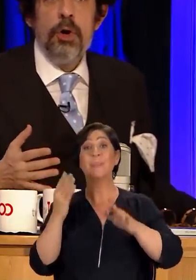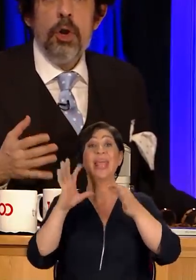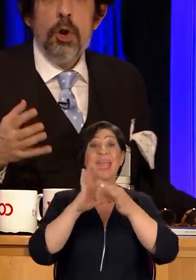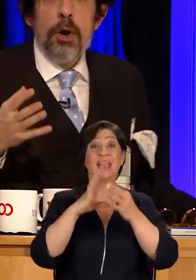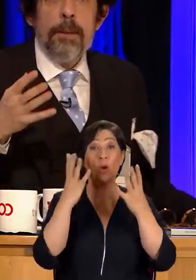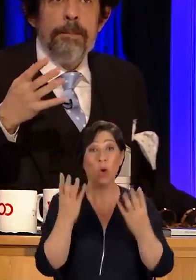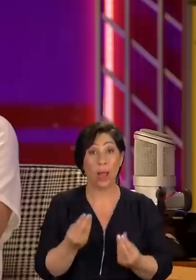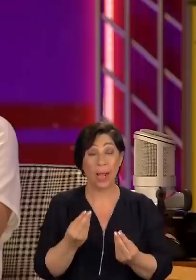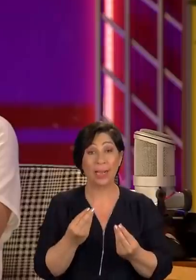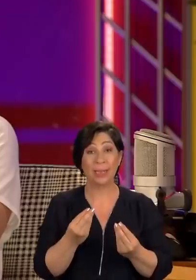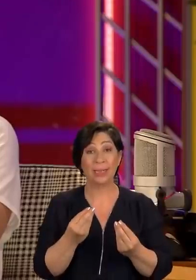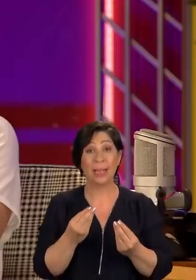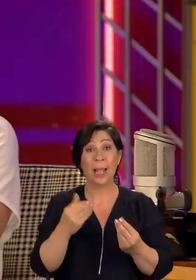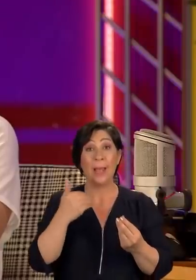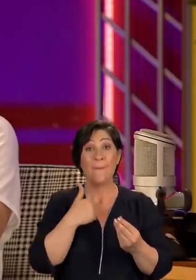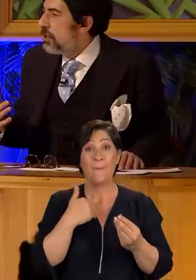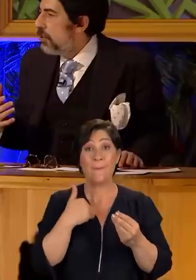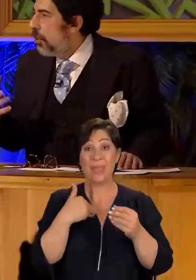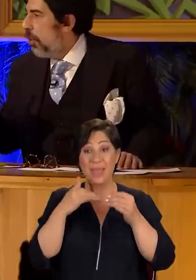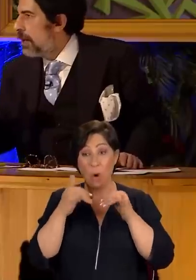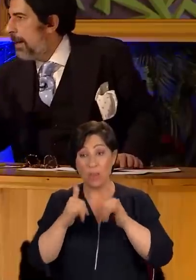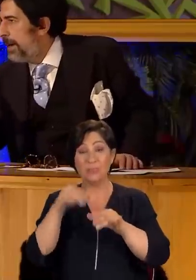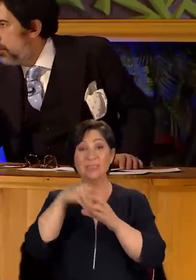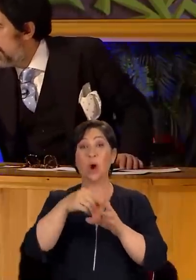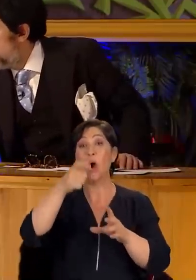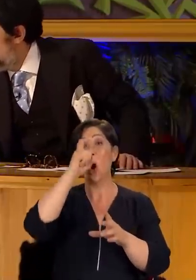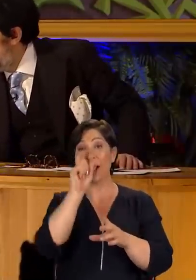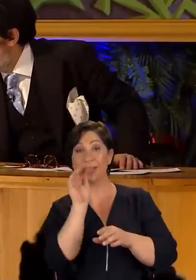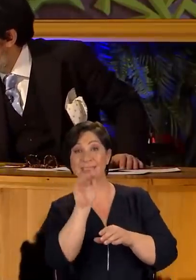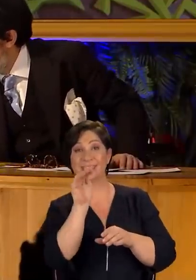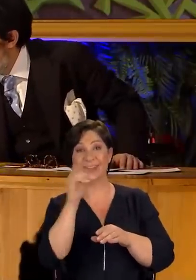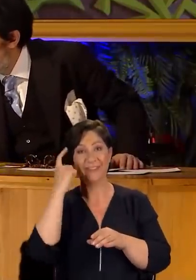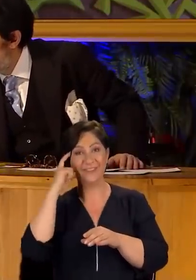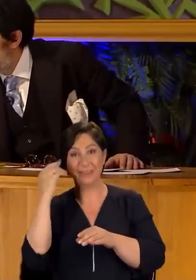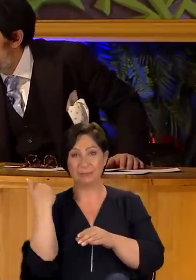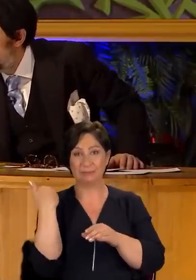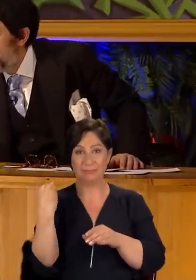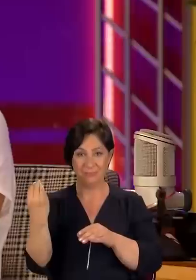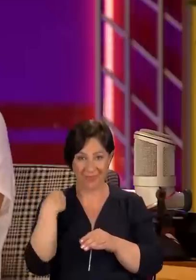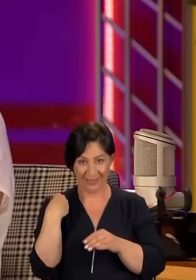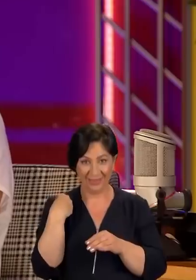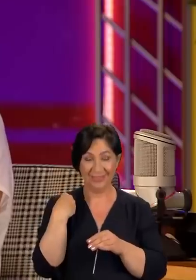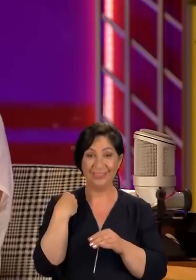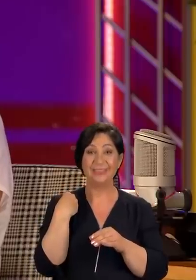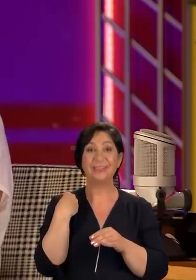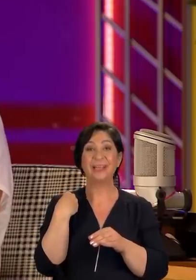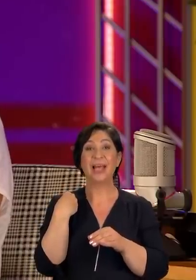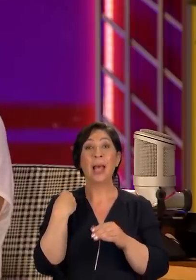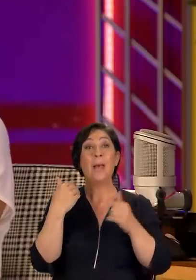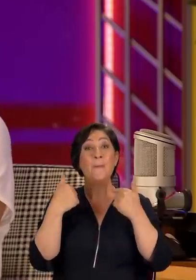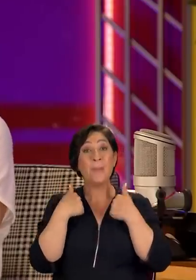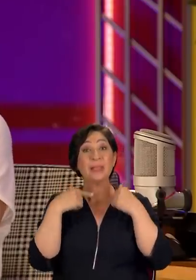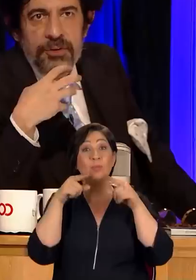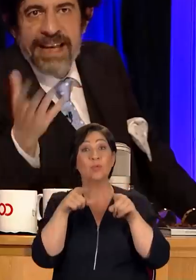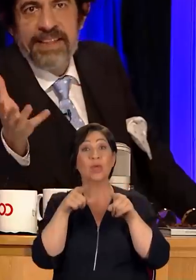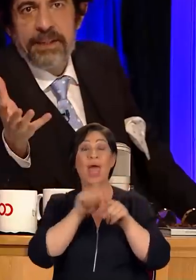diyor, beni oynaması için diyor Okan Bayülgen'i önerdiler diyor. Ben de